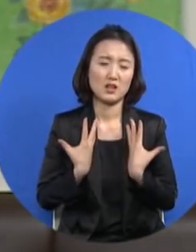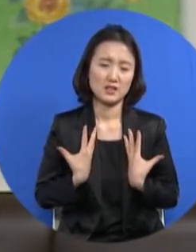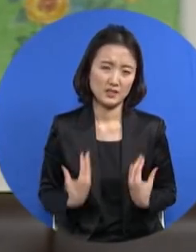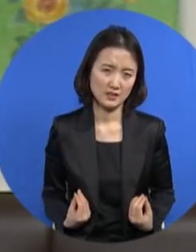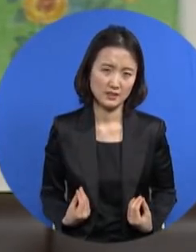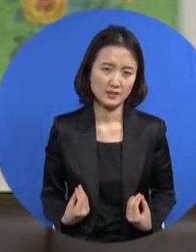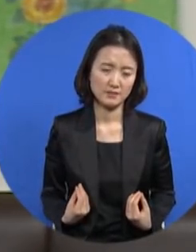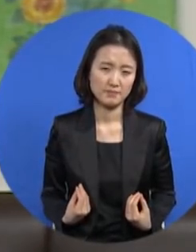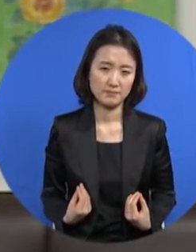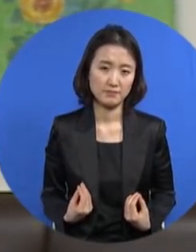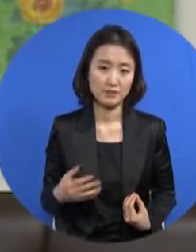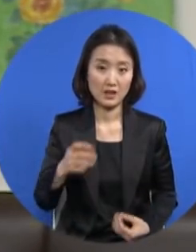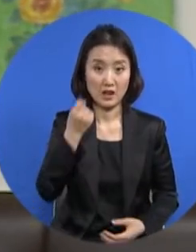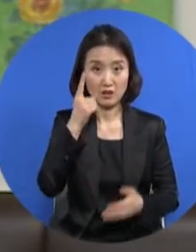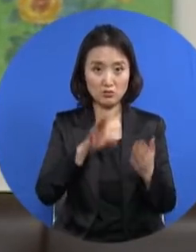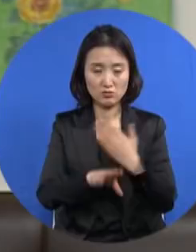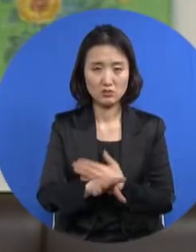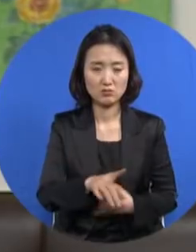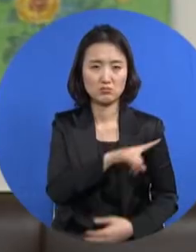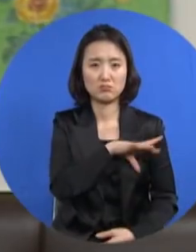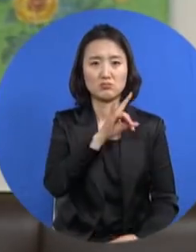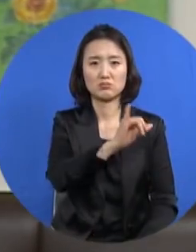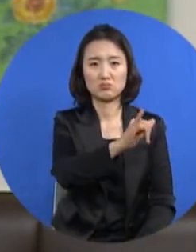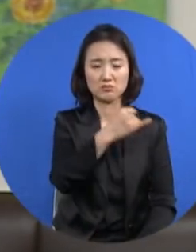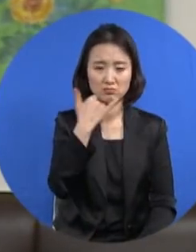그랬지만 이분들이 한 달도 못 가서 연락이 왔어요.